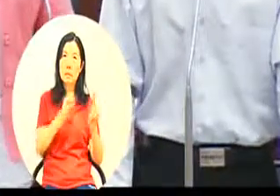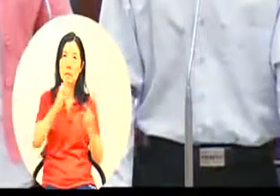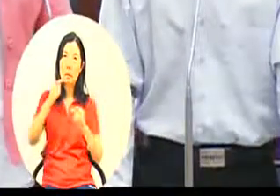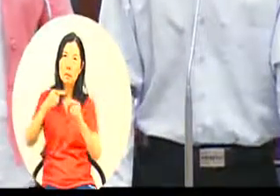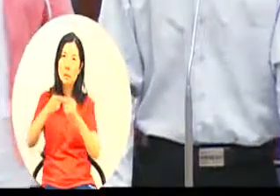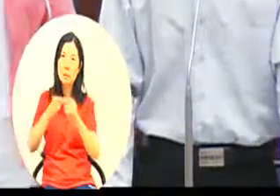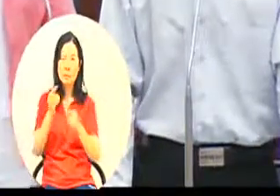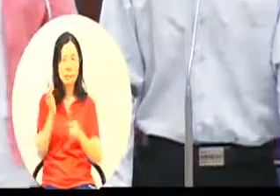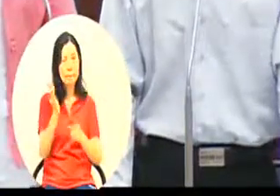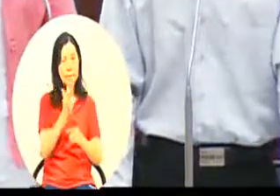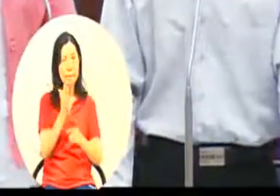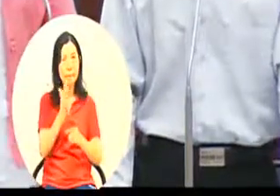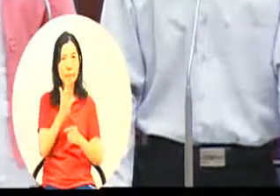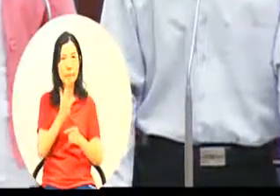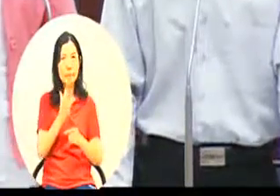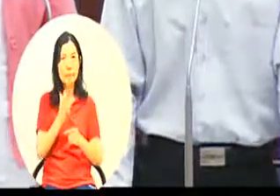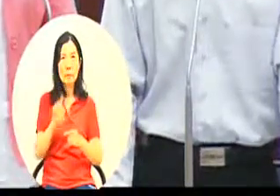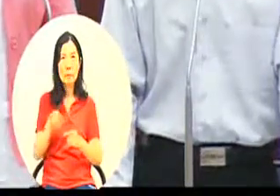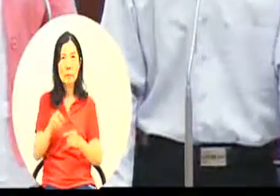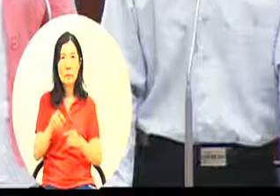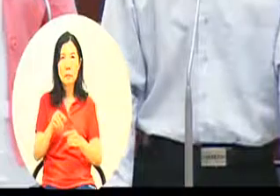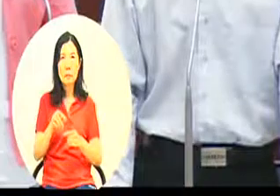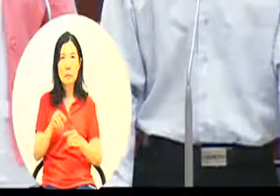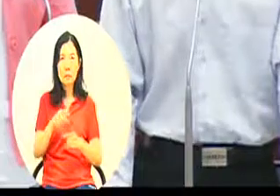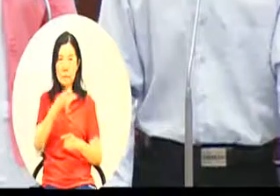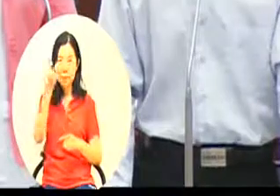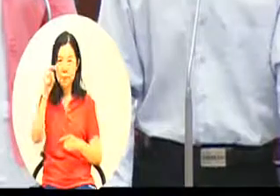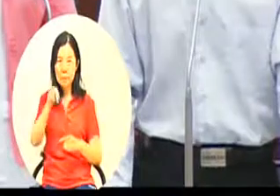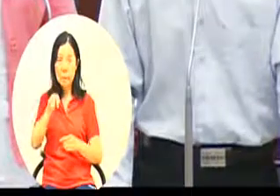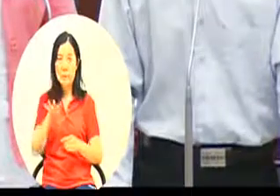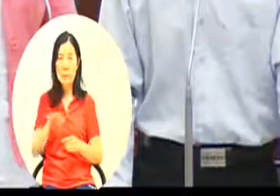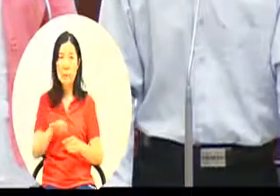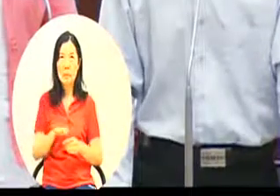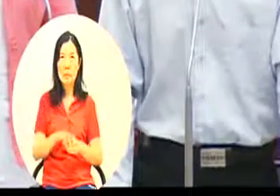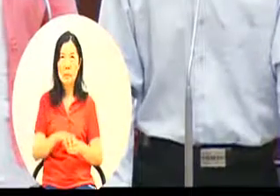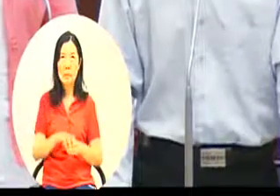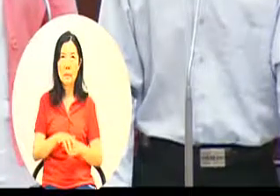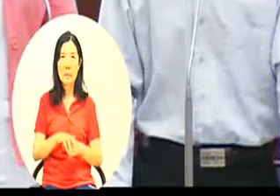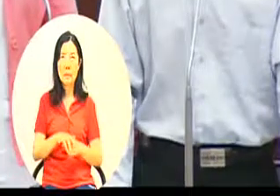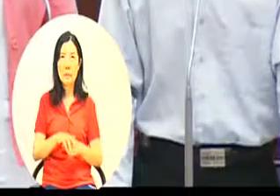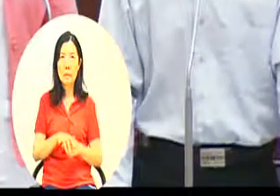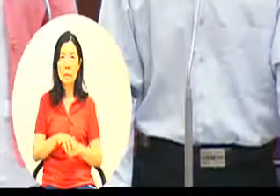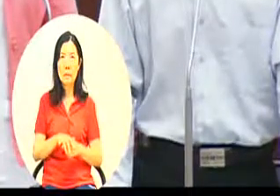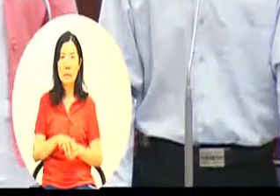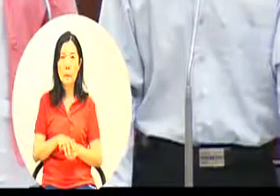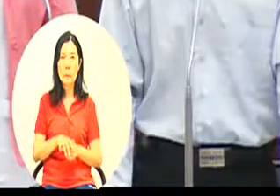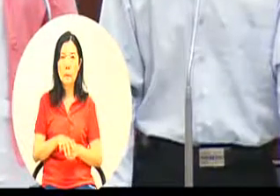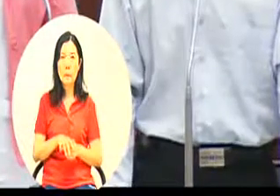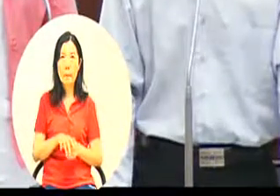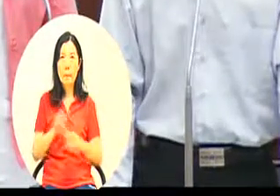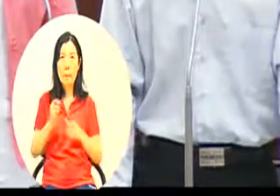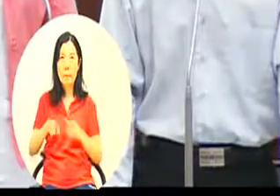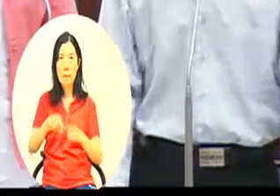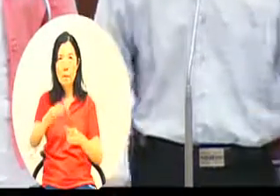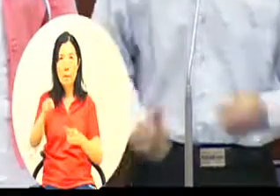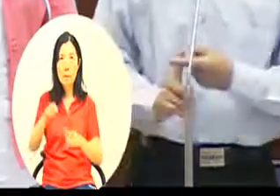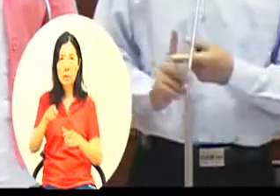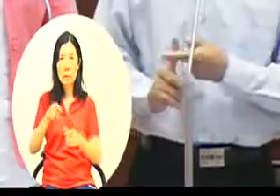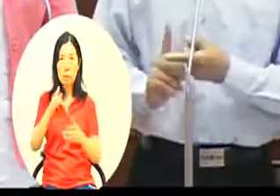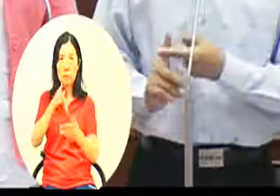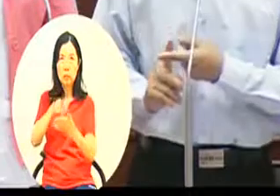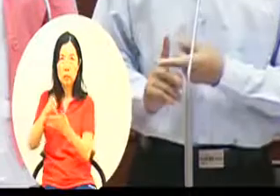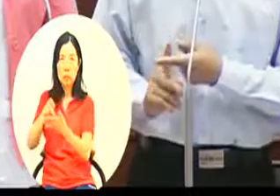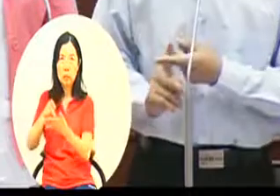101年左右啦哈，已经在那个时候发现的哈。那有这个业者他有租